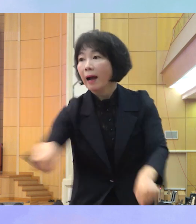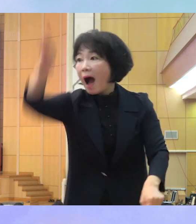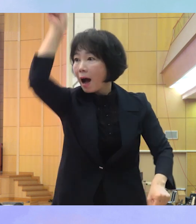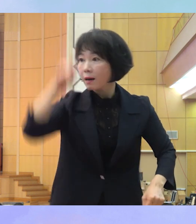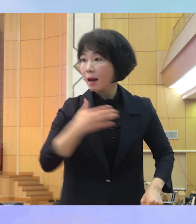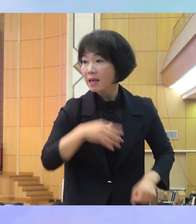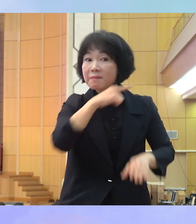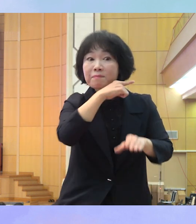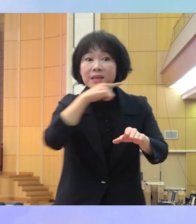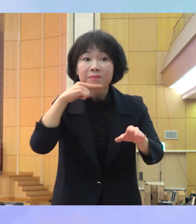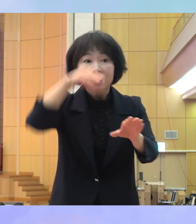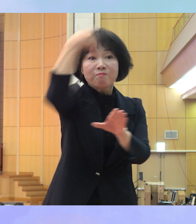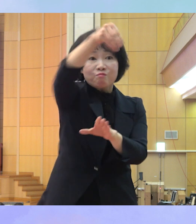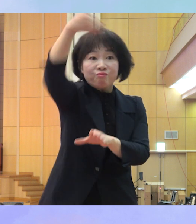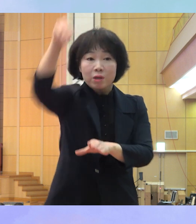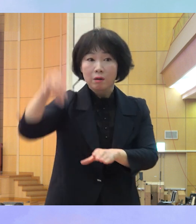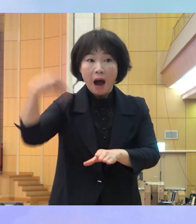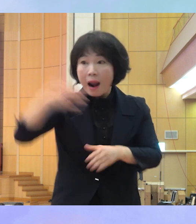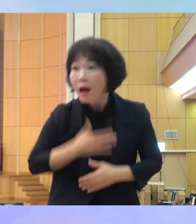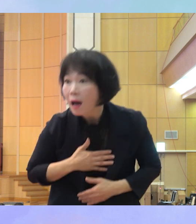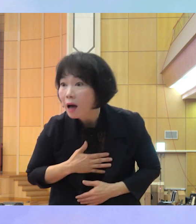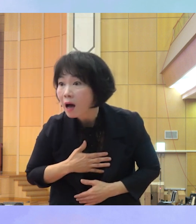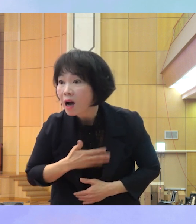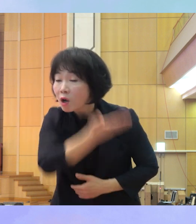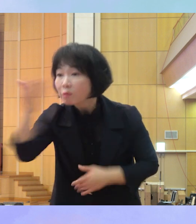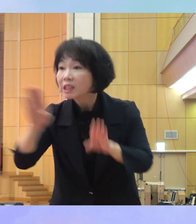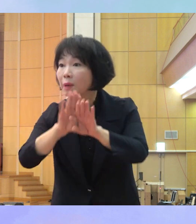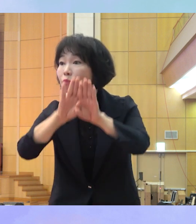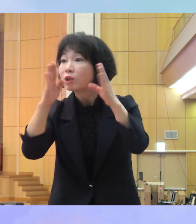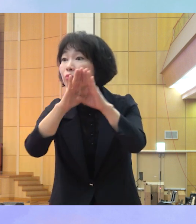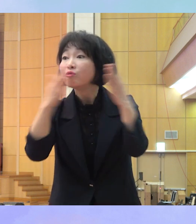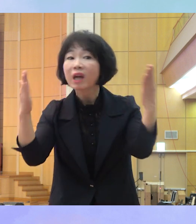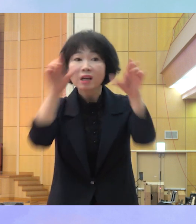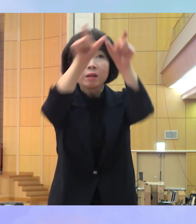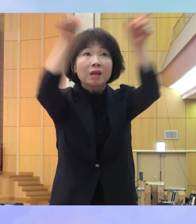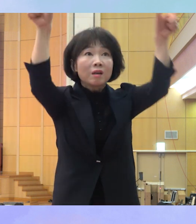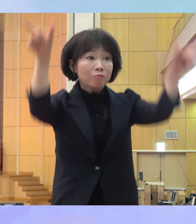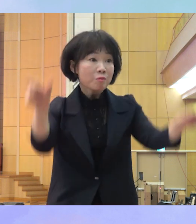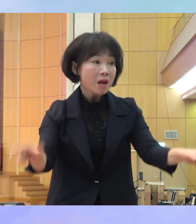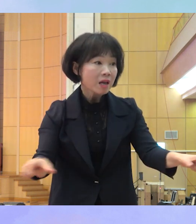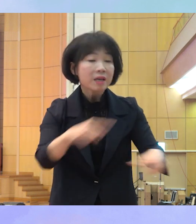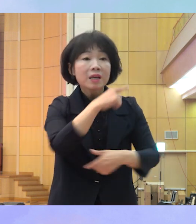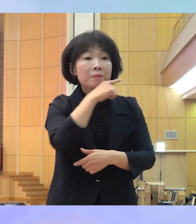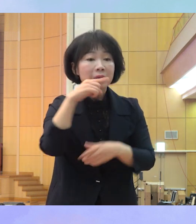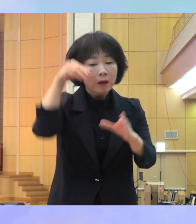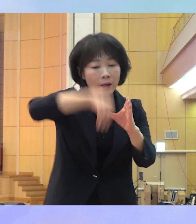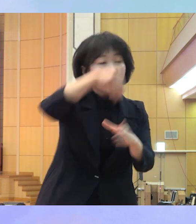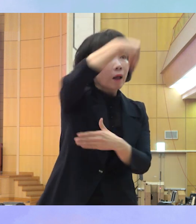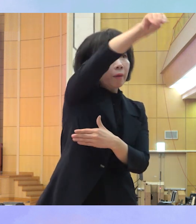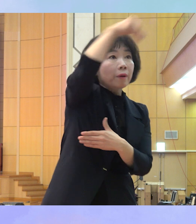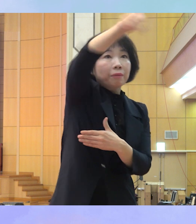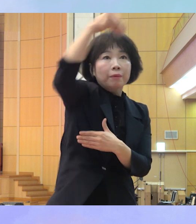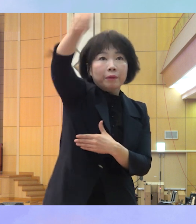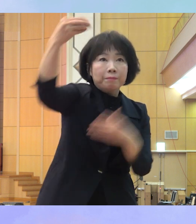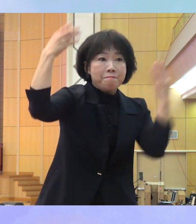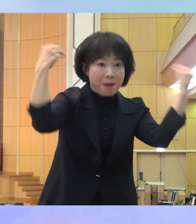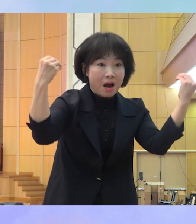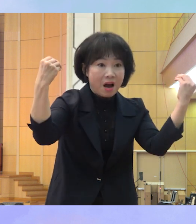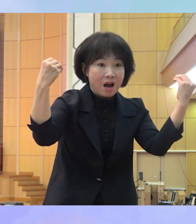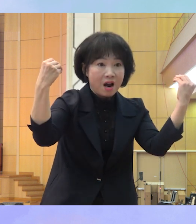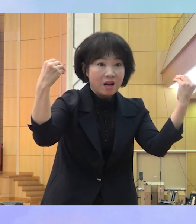문설주에 뿌리고 아침까지 한 사람도 자기 집 문 밖에 나가지